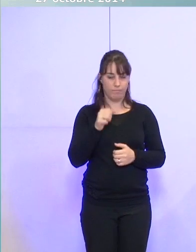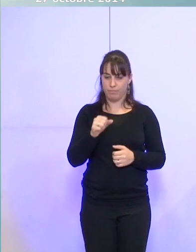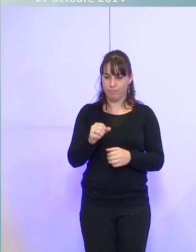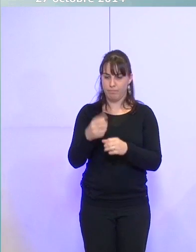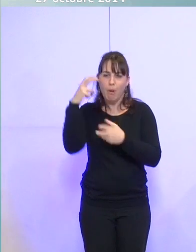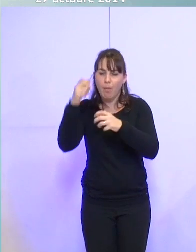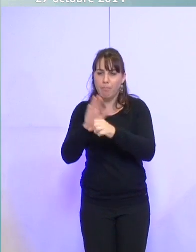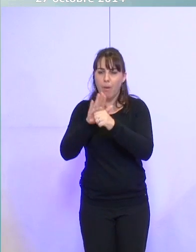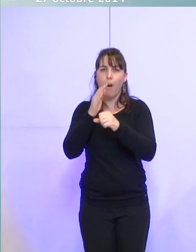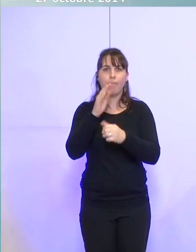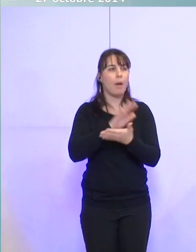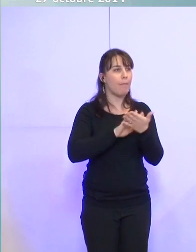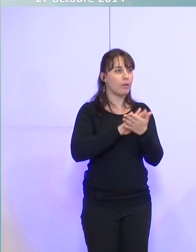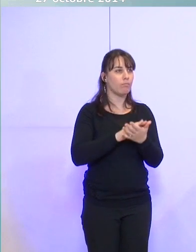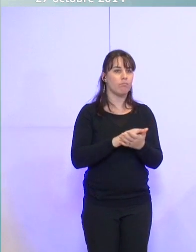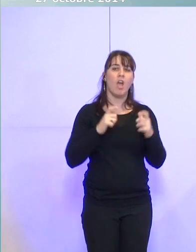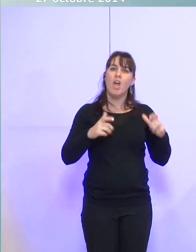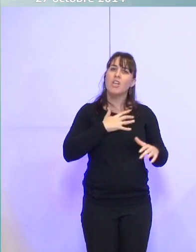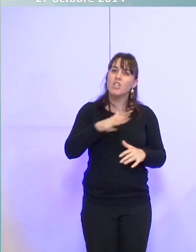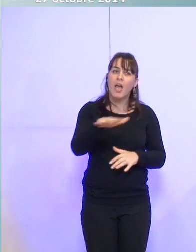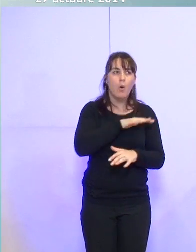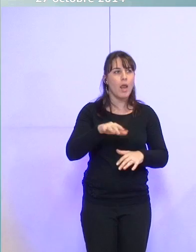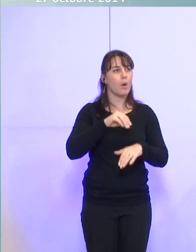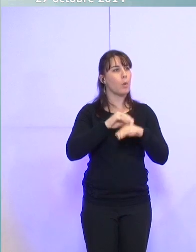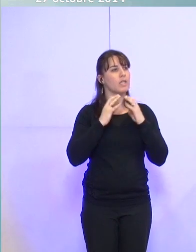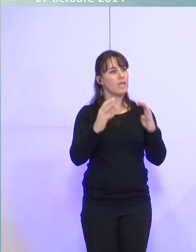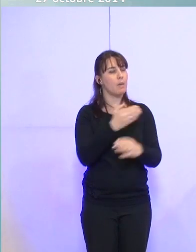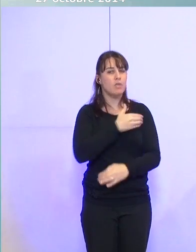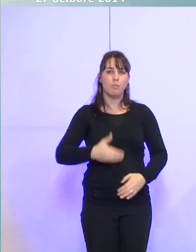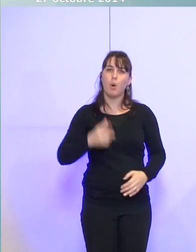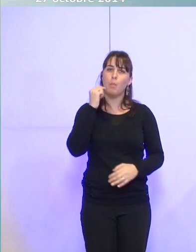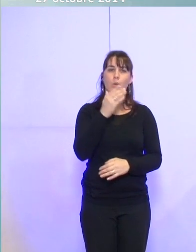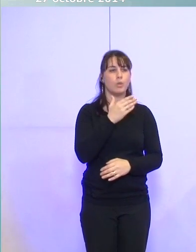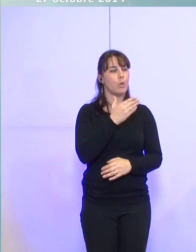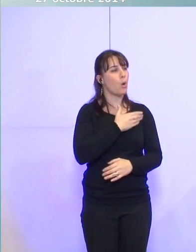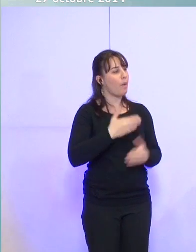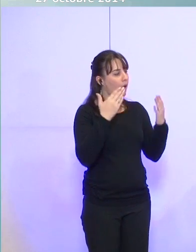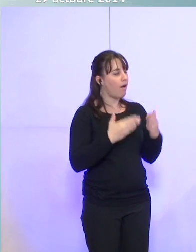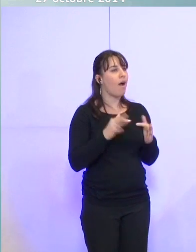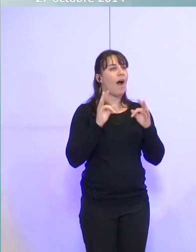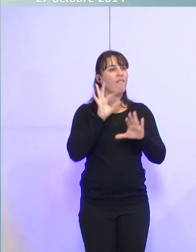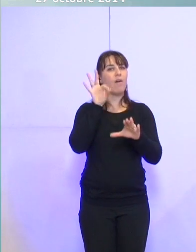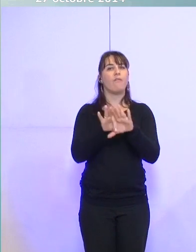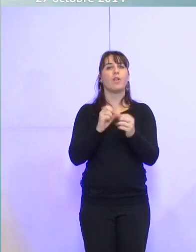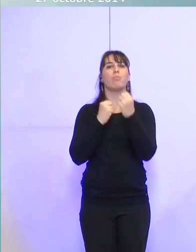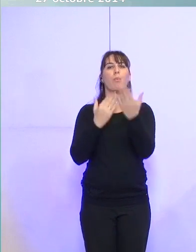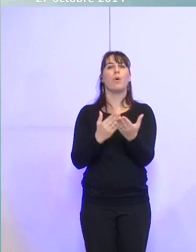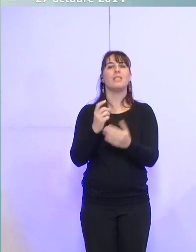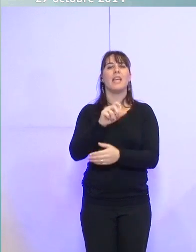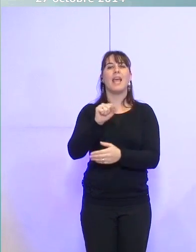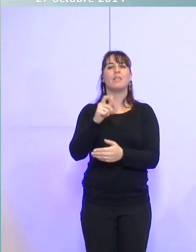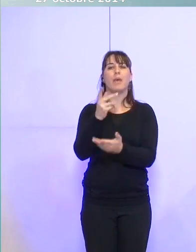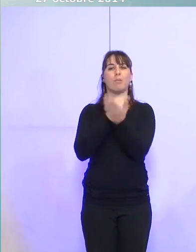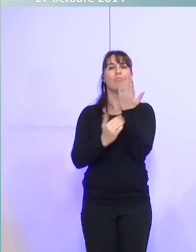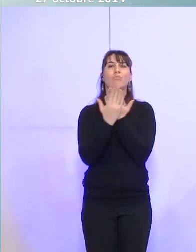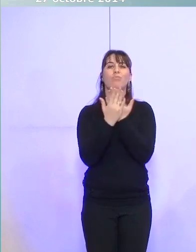Excusez-moi. Chers collègues, conseillers municipaux, monsieur le maire, la mise au vote de cet avenant au contrat de délégation de service public des